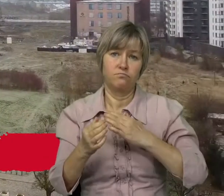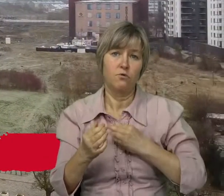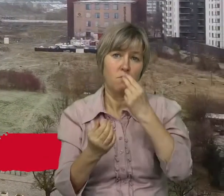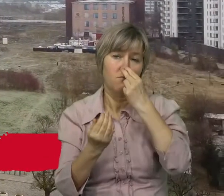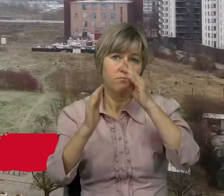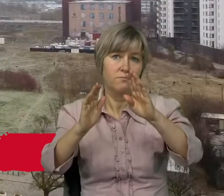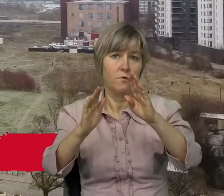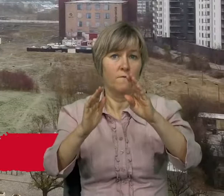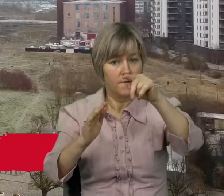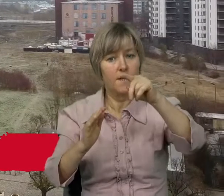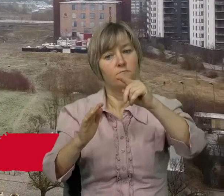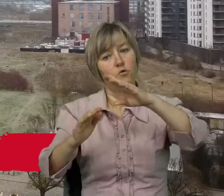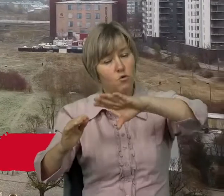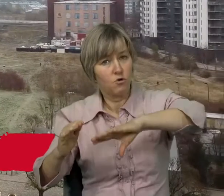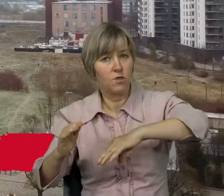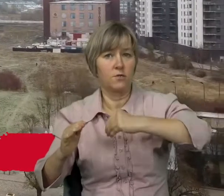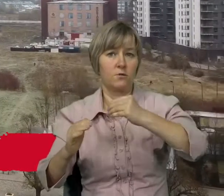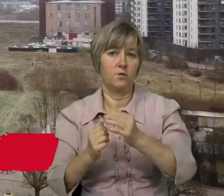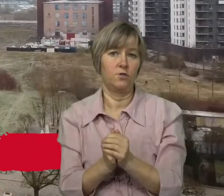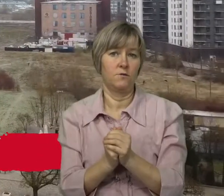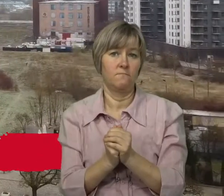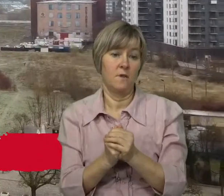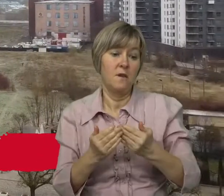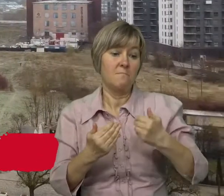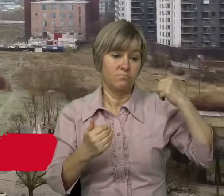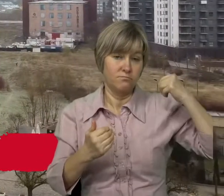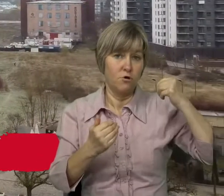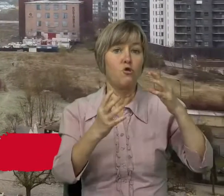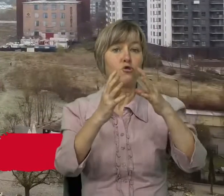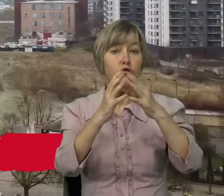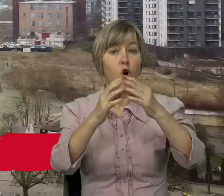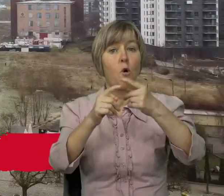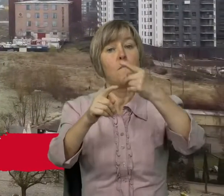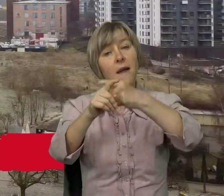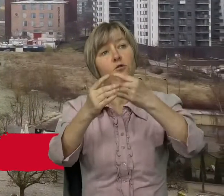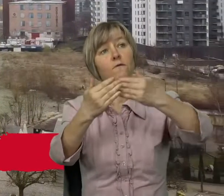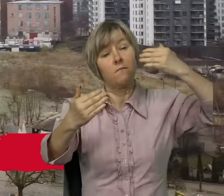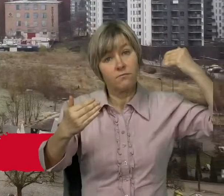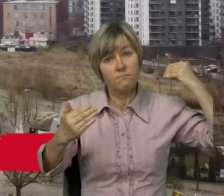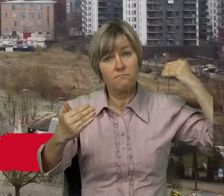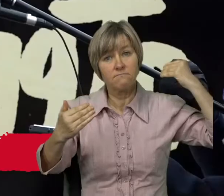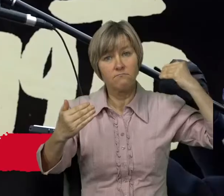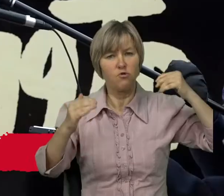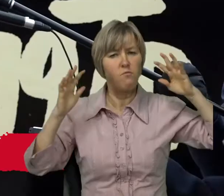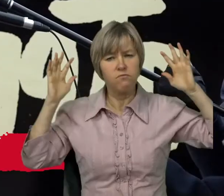uroczystości. Wprawdzie stałem 100 metrów stąd, bo tutaj był nieprzebrany tłum ludzi.